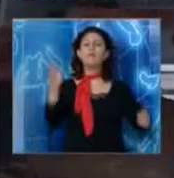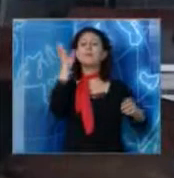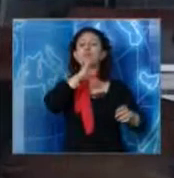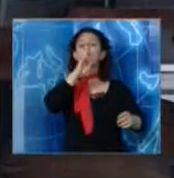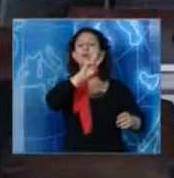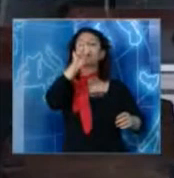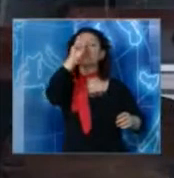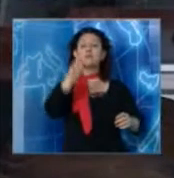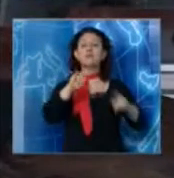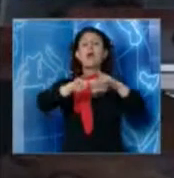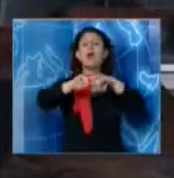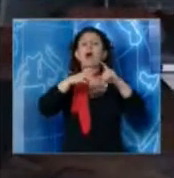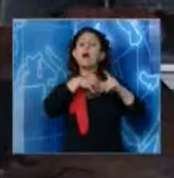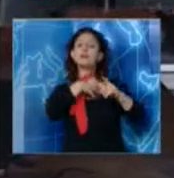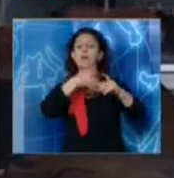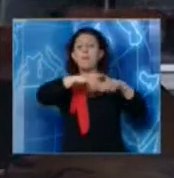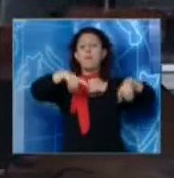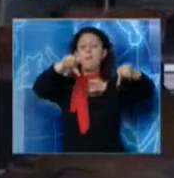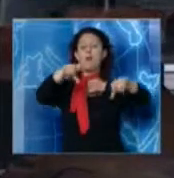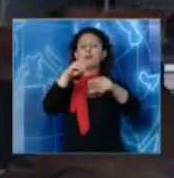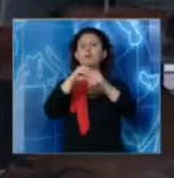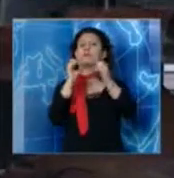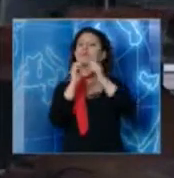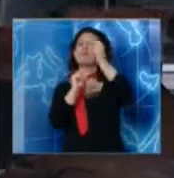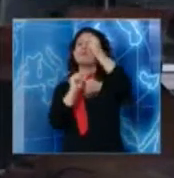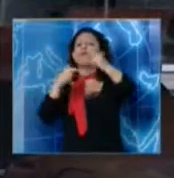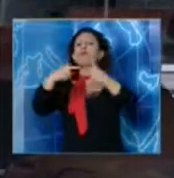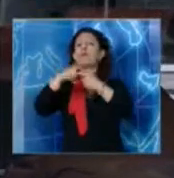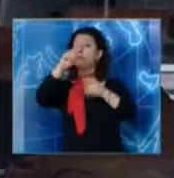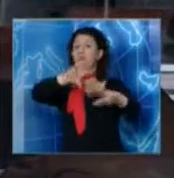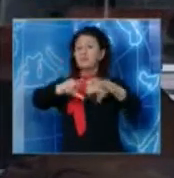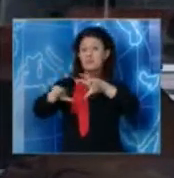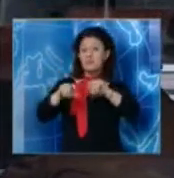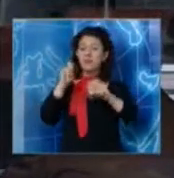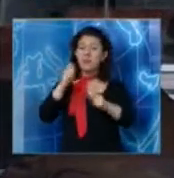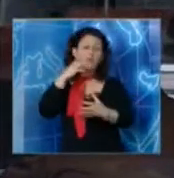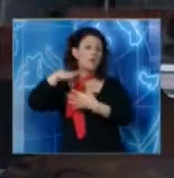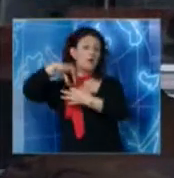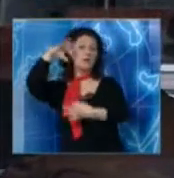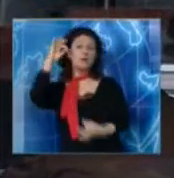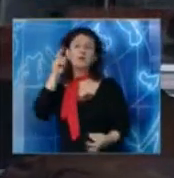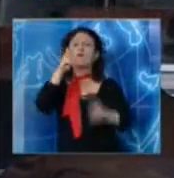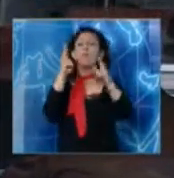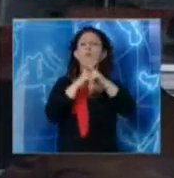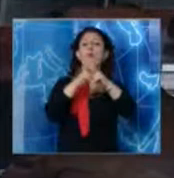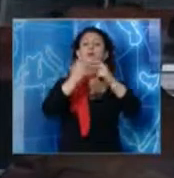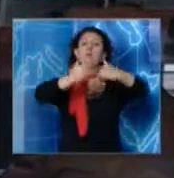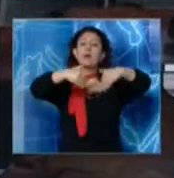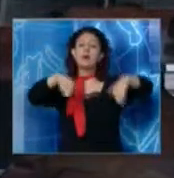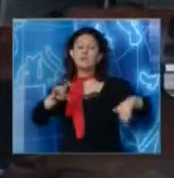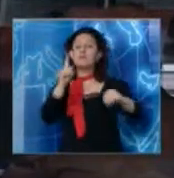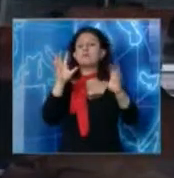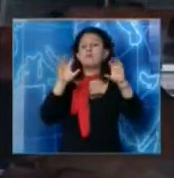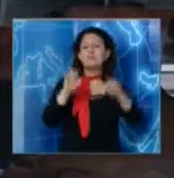İzmit 28 Haziran mahallesindeki bir büfeden dolandırıcılık yapan bir kişi polis ekipleri tarafından